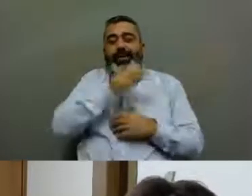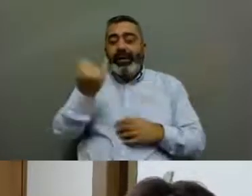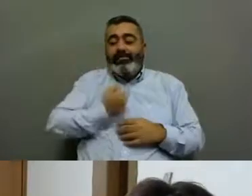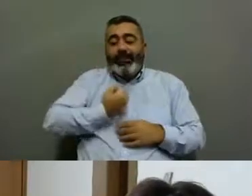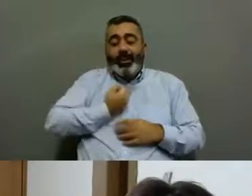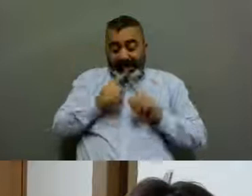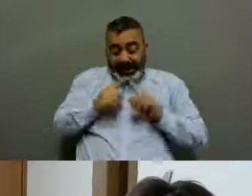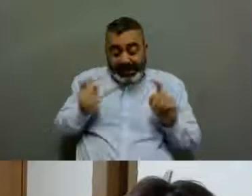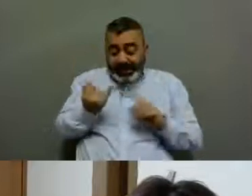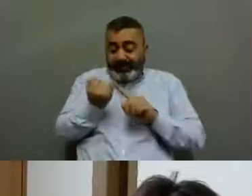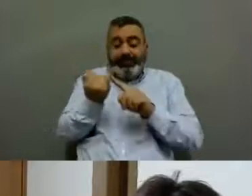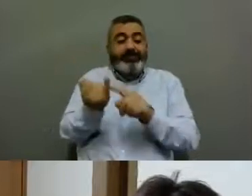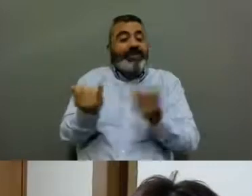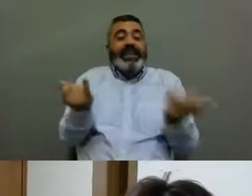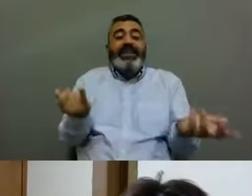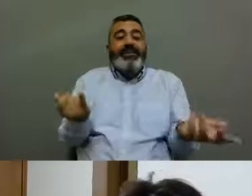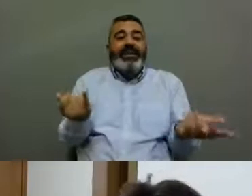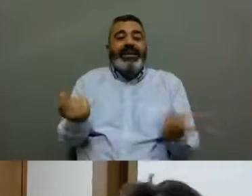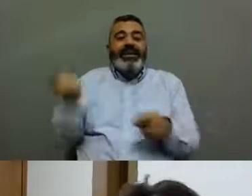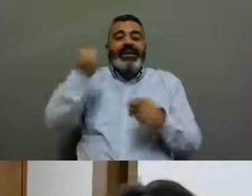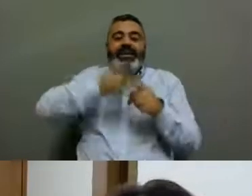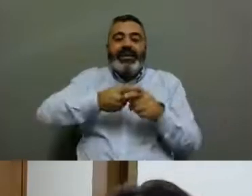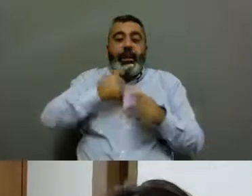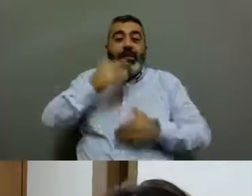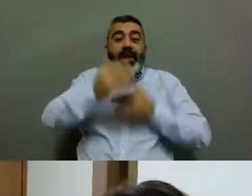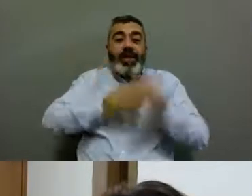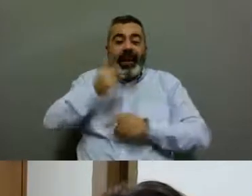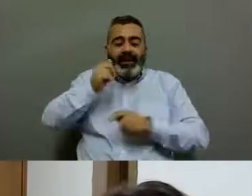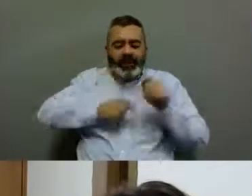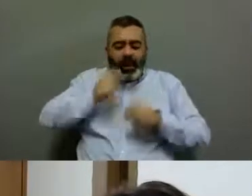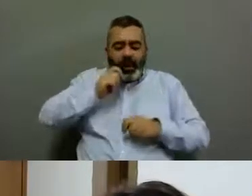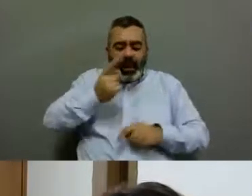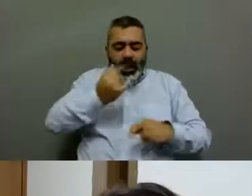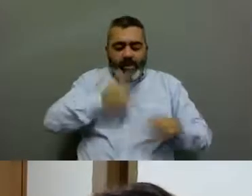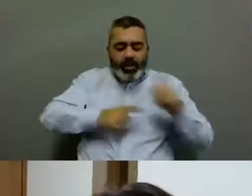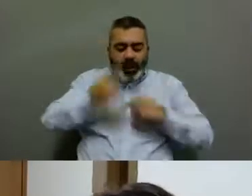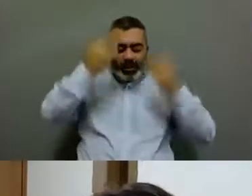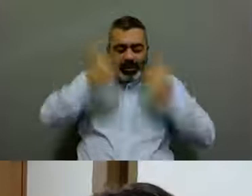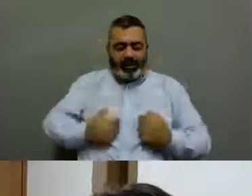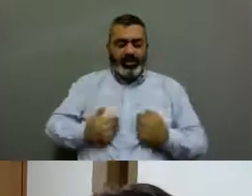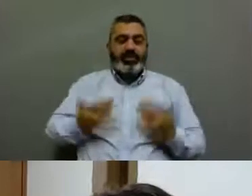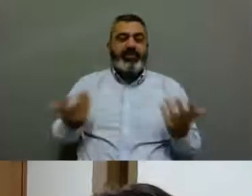και ποια είναι η διαδικασία κατασκευής της.